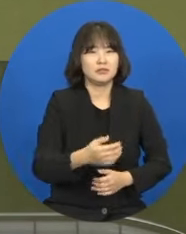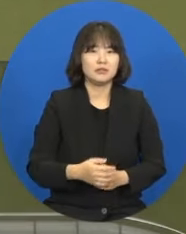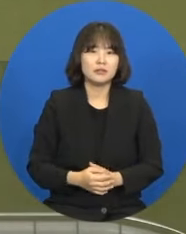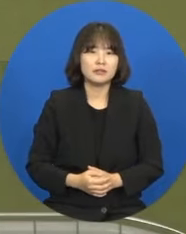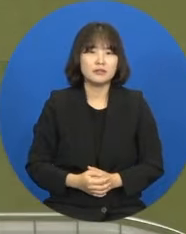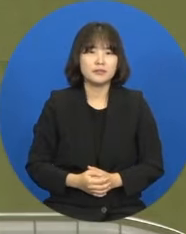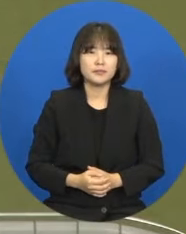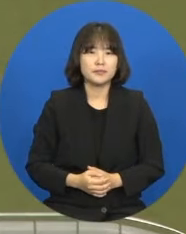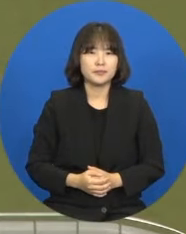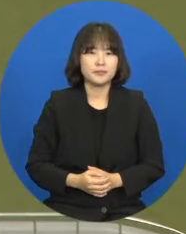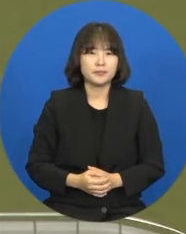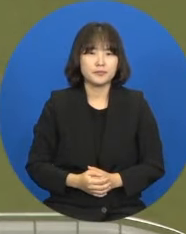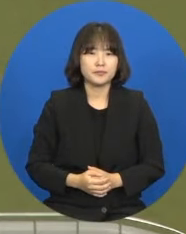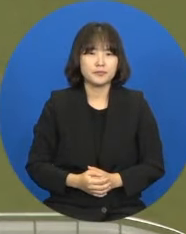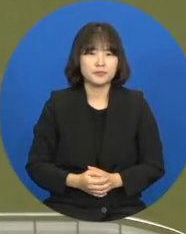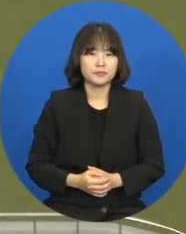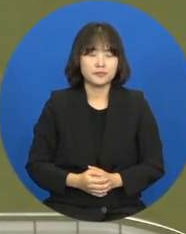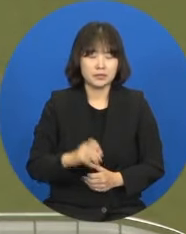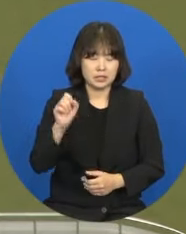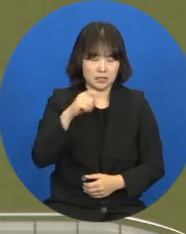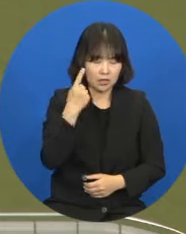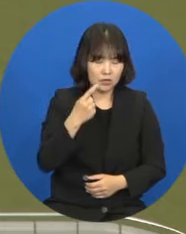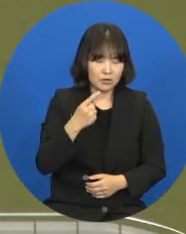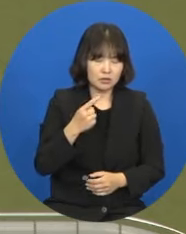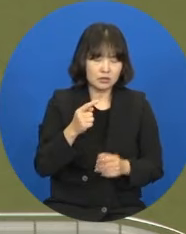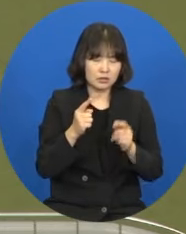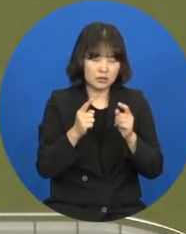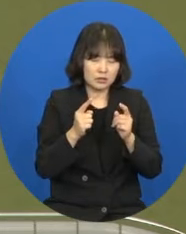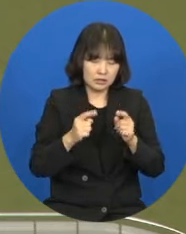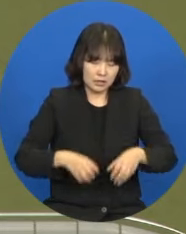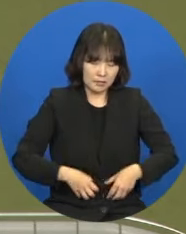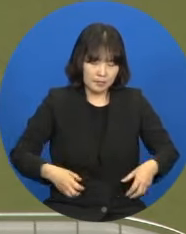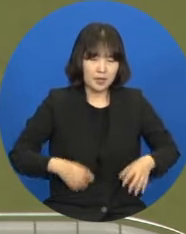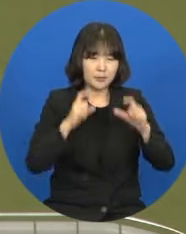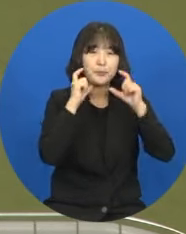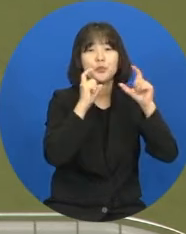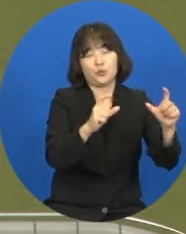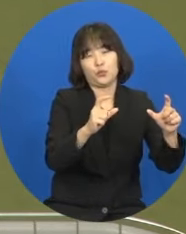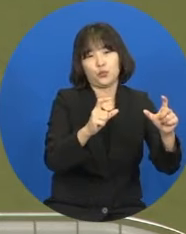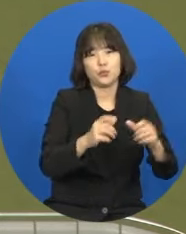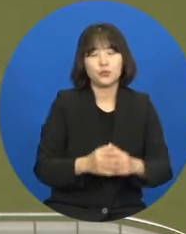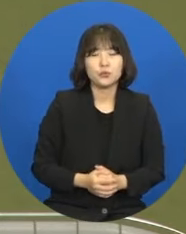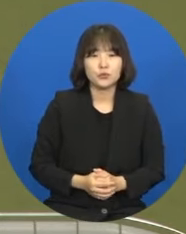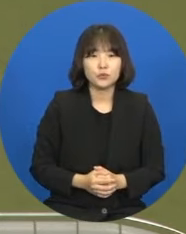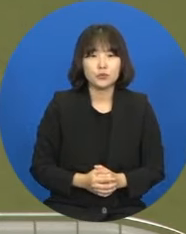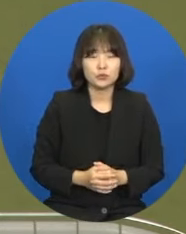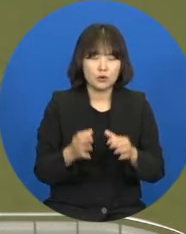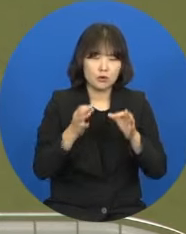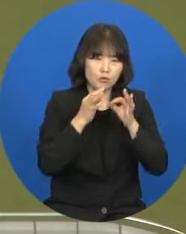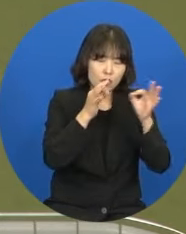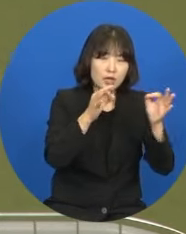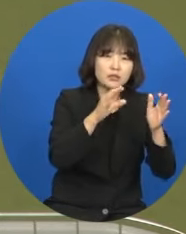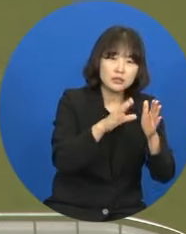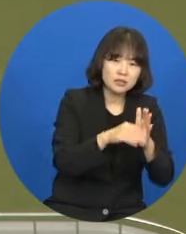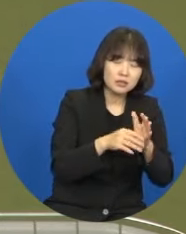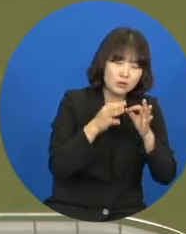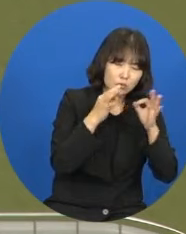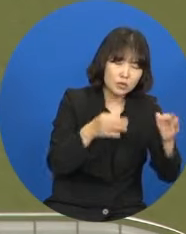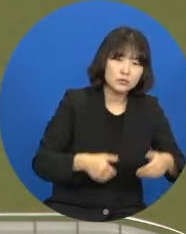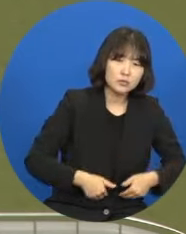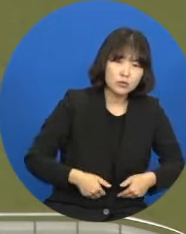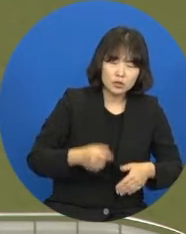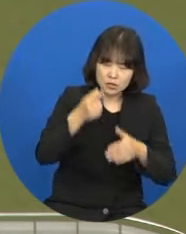그의 입술을 통해서 담대하게 선포하고 있어 외치고 있는 거예요 그 우리도 외칠 때 외쳐야 되고 기도할 때